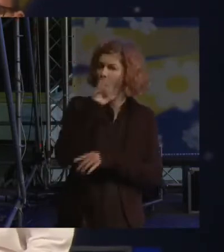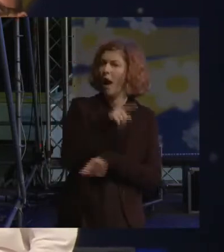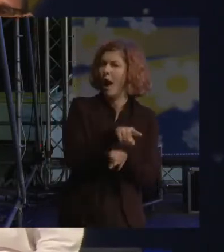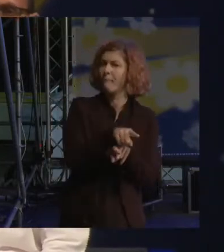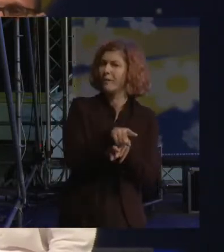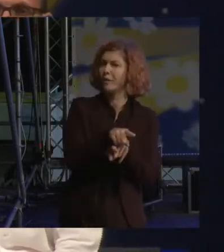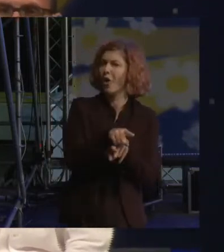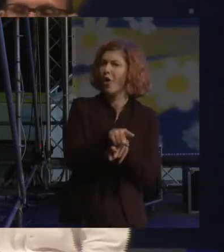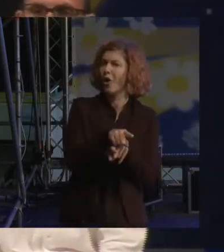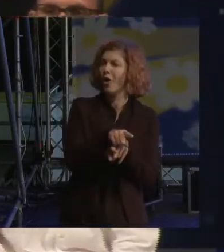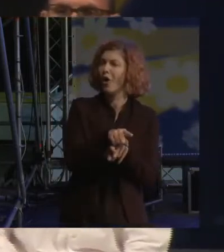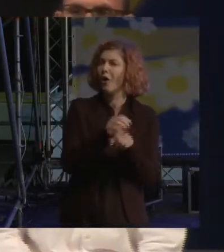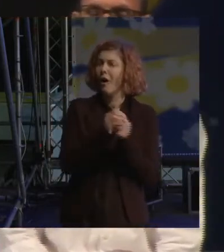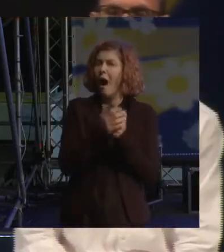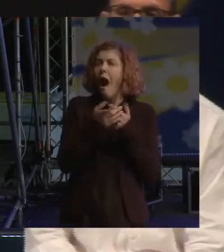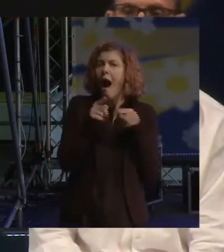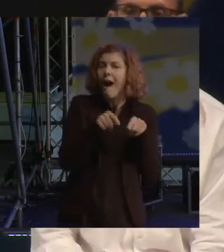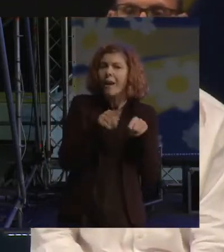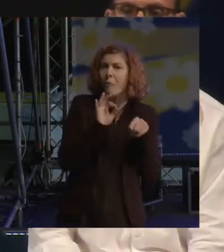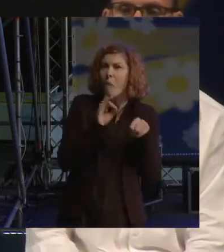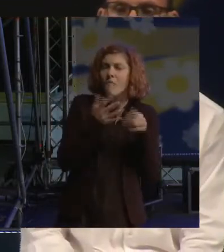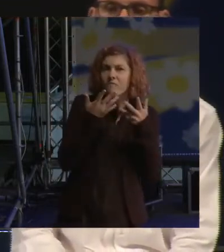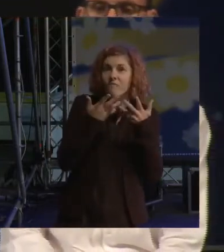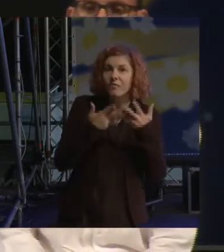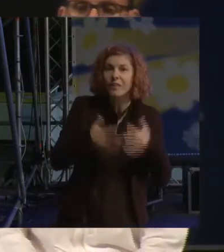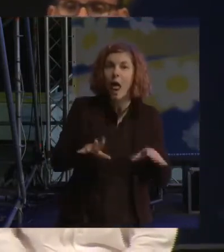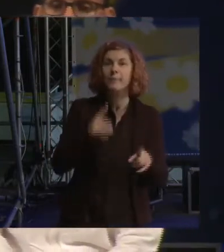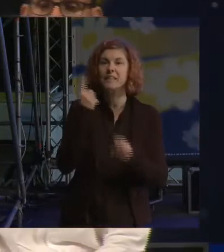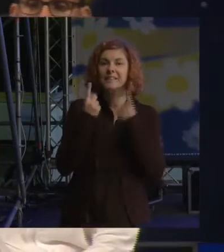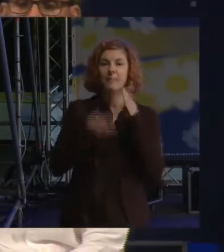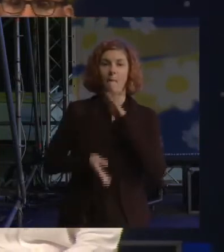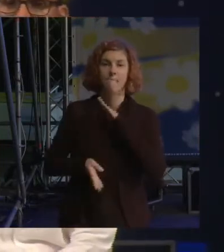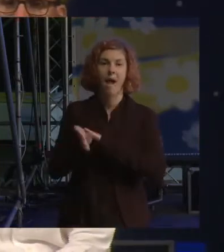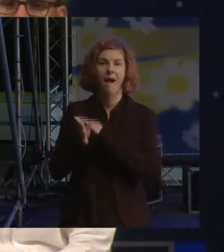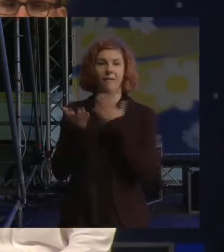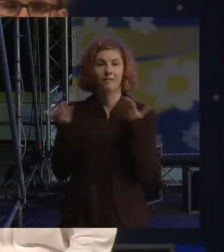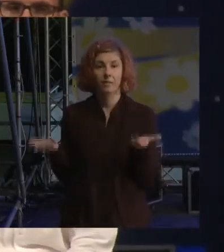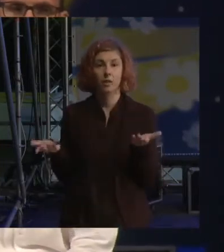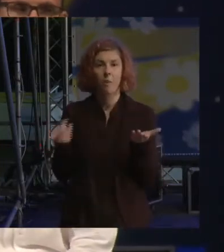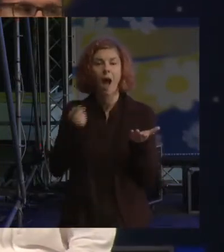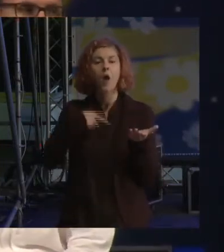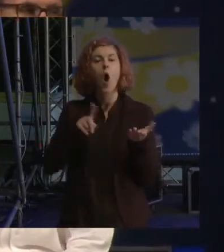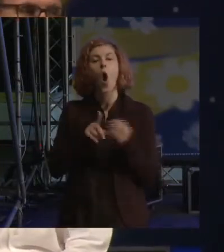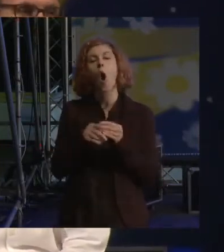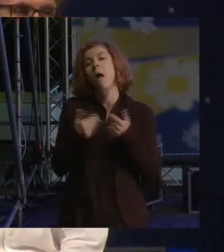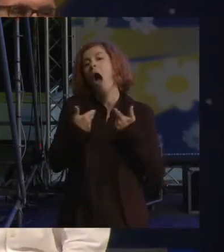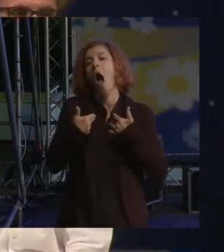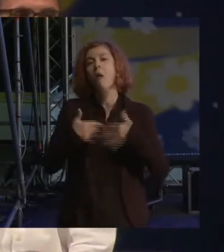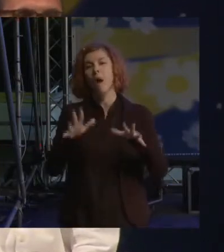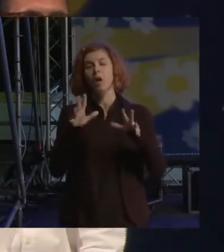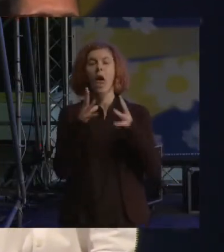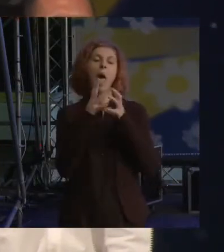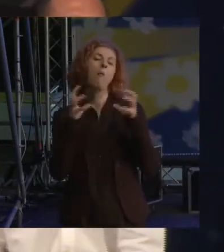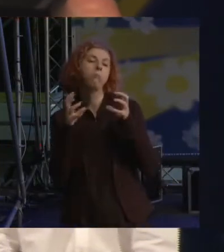finalmente era fatta è partito il sistema ma non potevamo abbandonare le imprese i cittadini